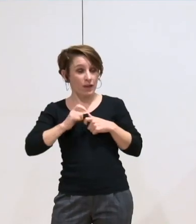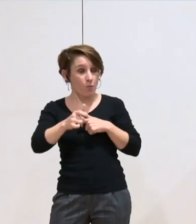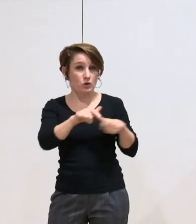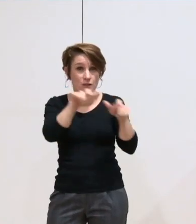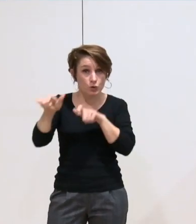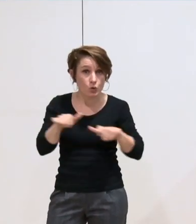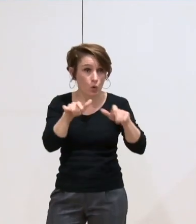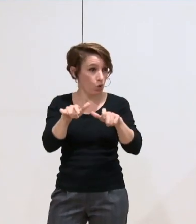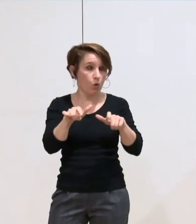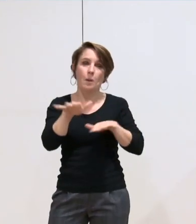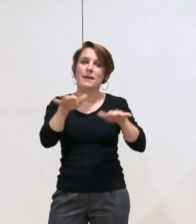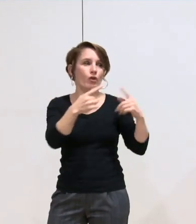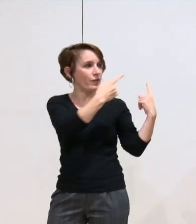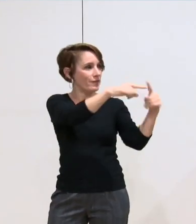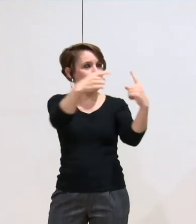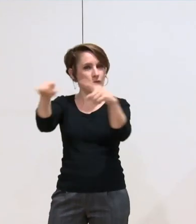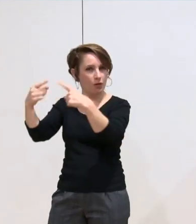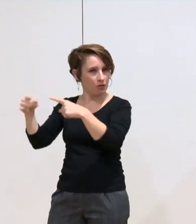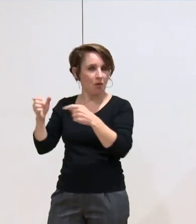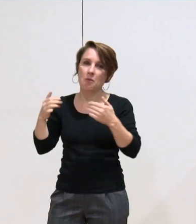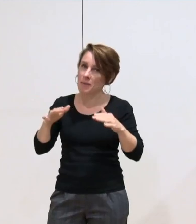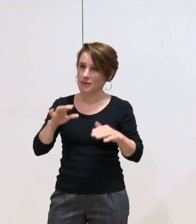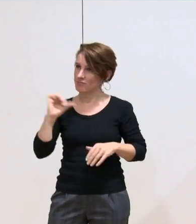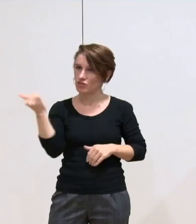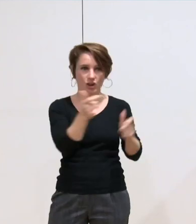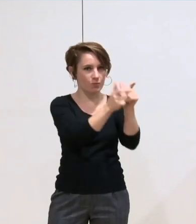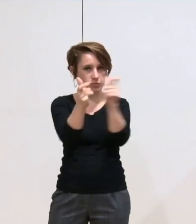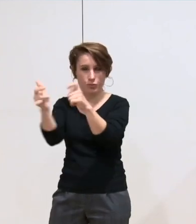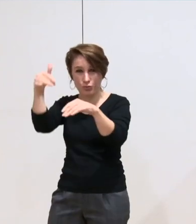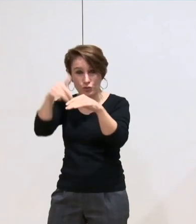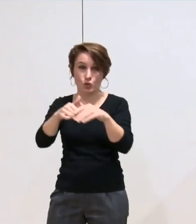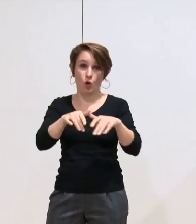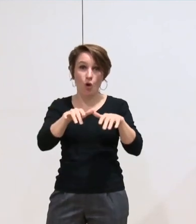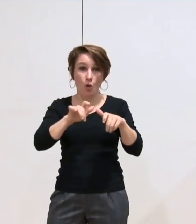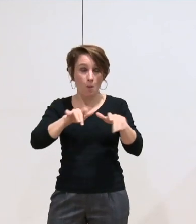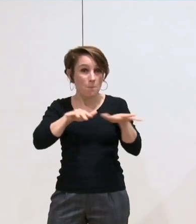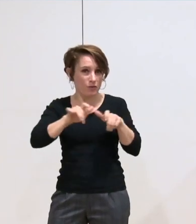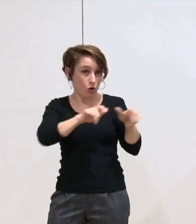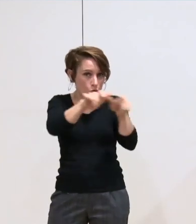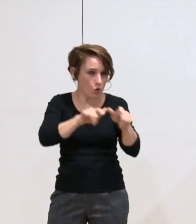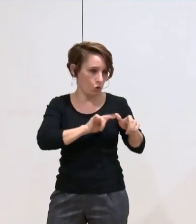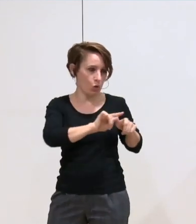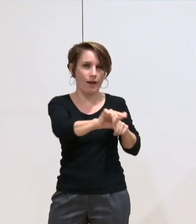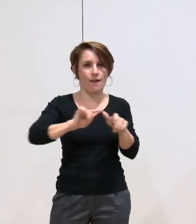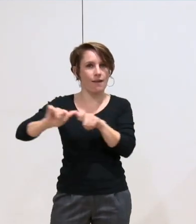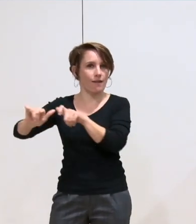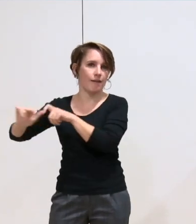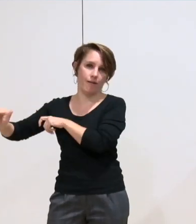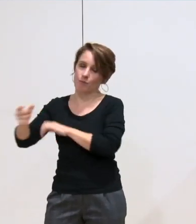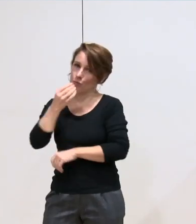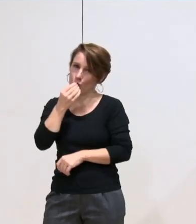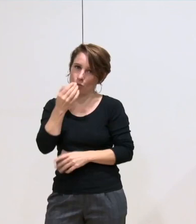clair qu'aujourd'hui, ces procédures existaient et qu'elles existent encore. Là non plus, pas de dysfonctionnement majeur à faire